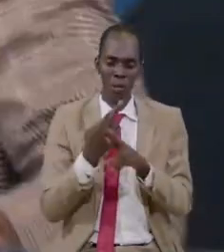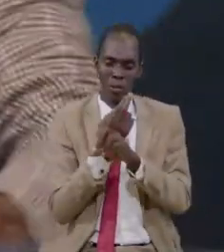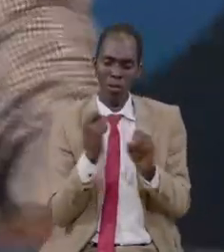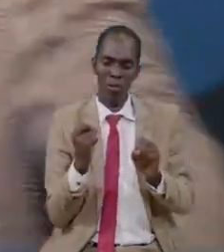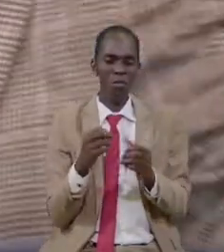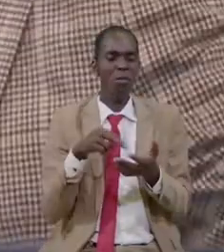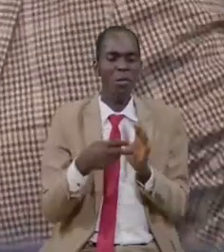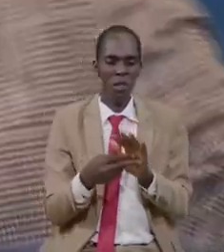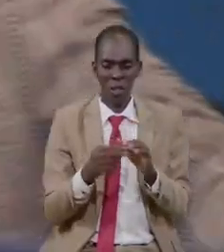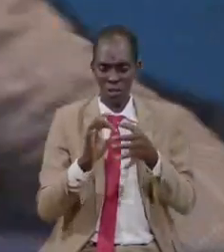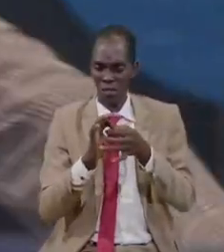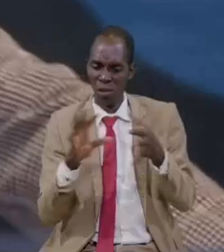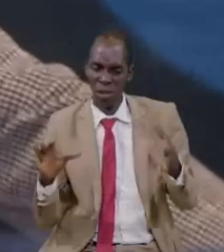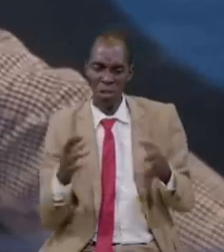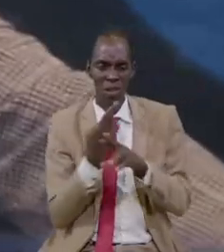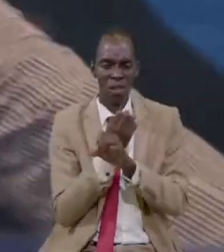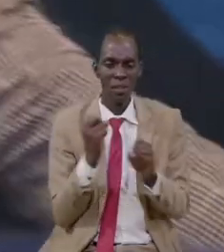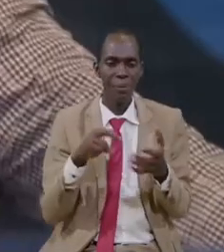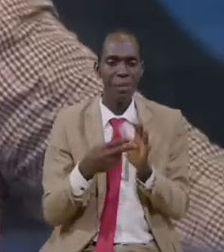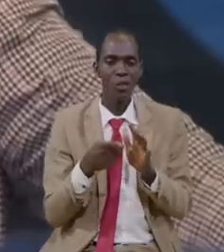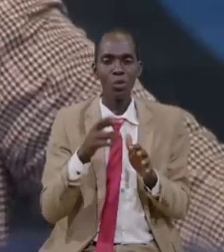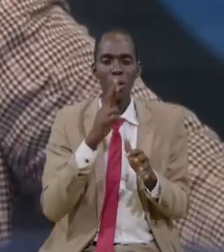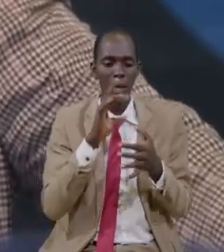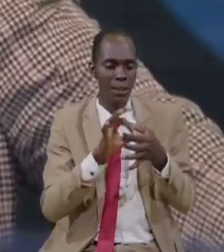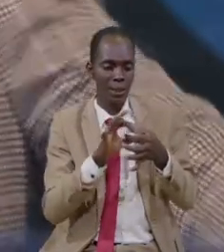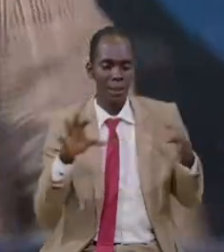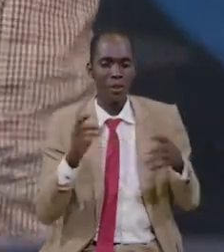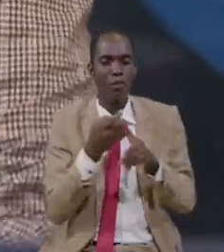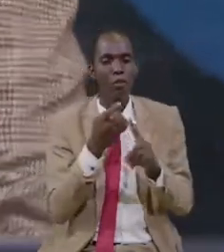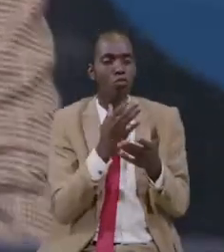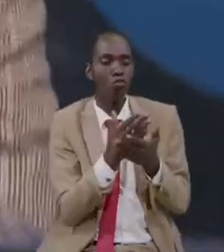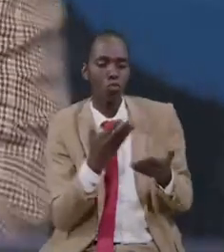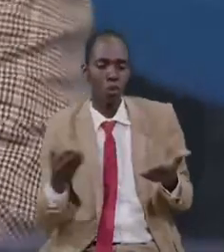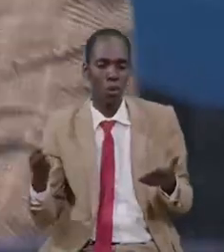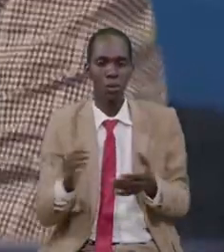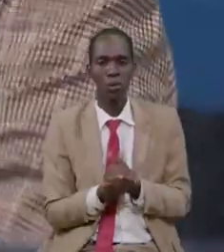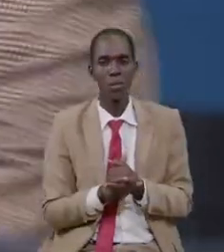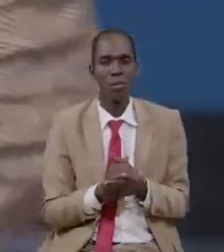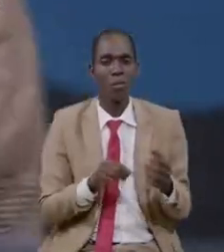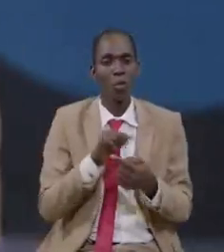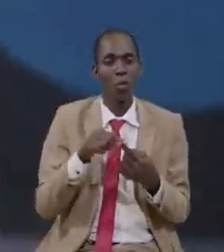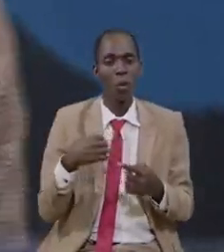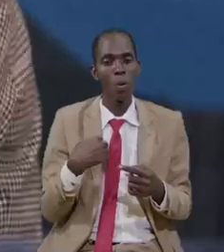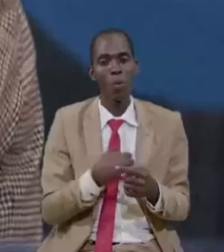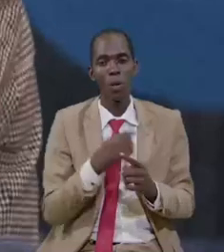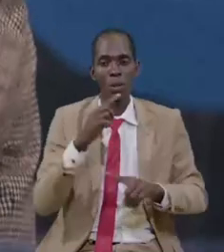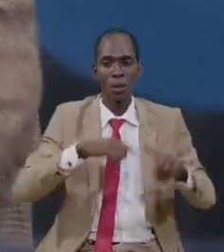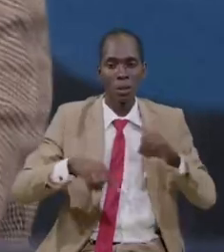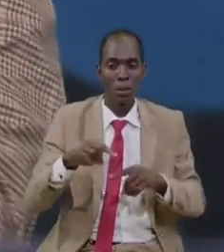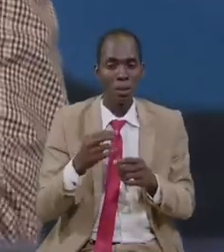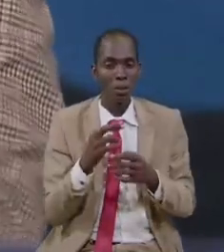la libération, tu es libéré de quelque chose. Tu dis rédemption, tu es